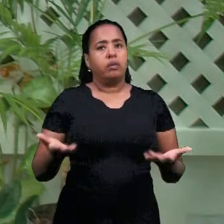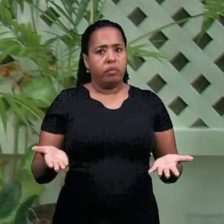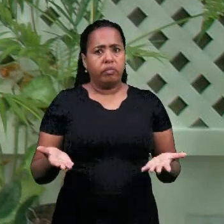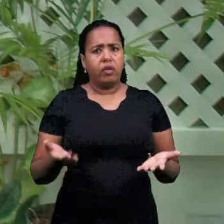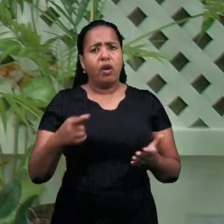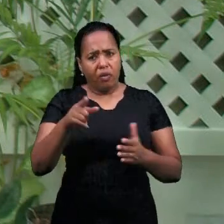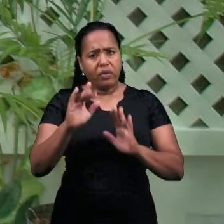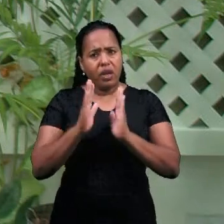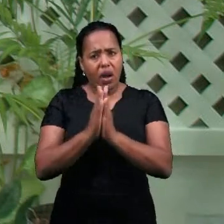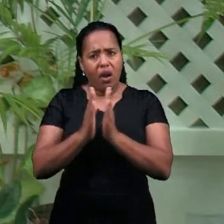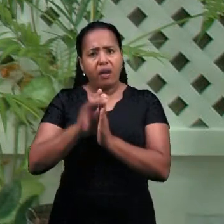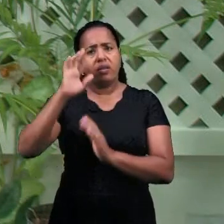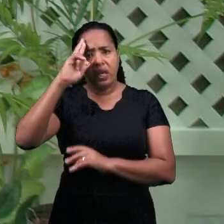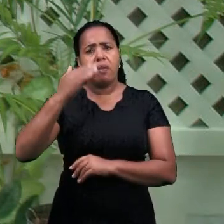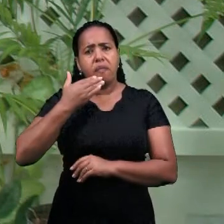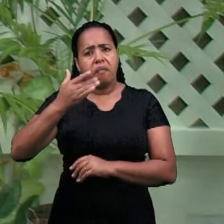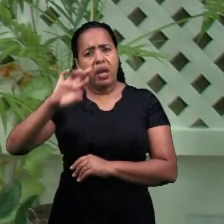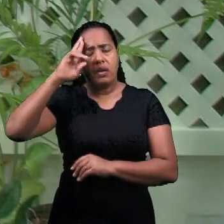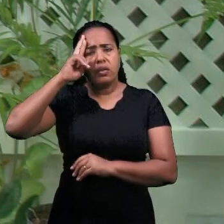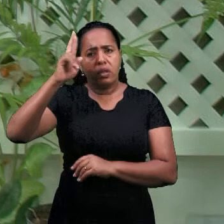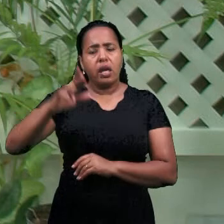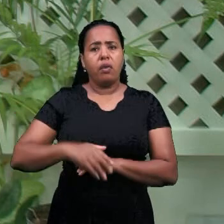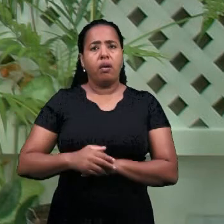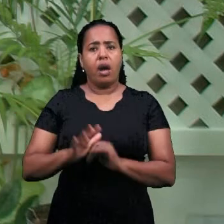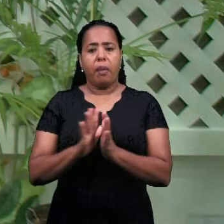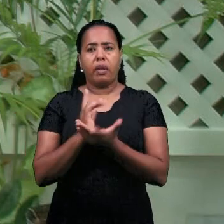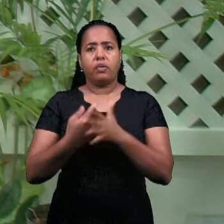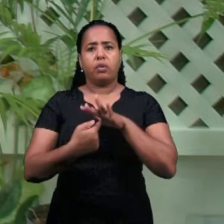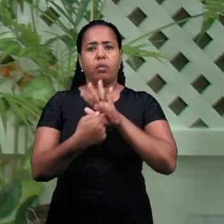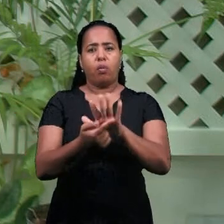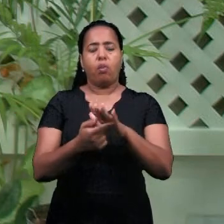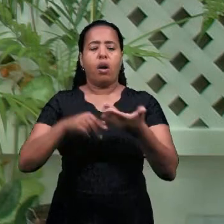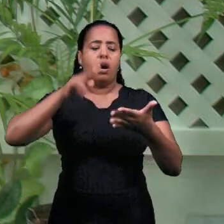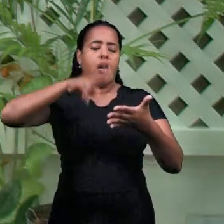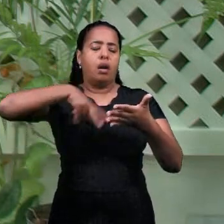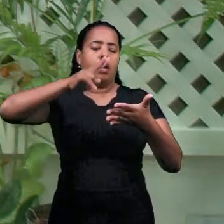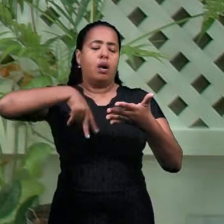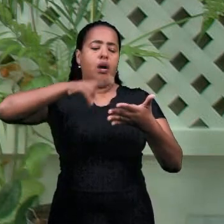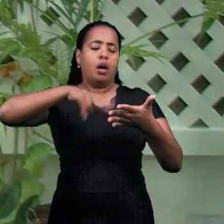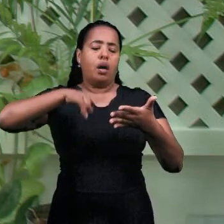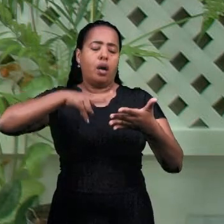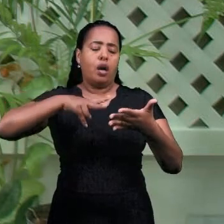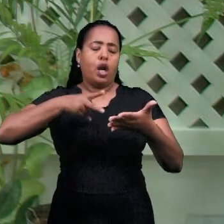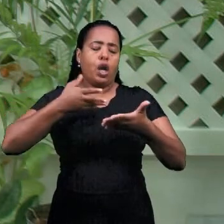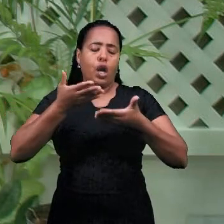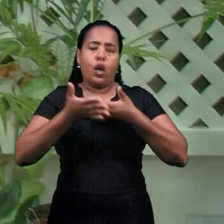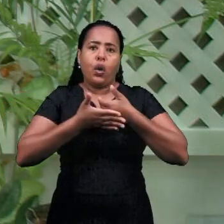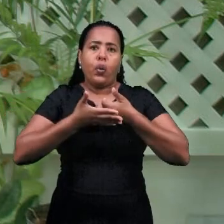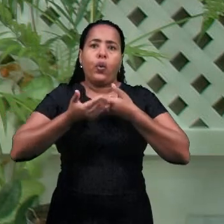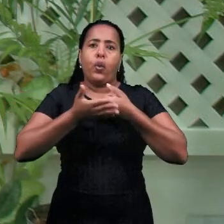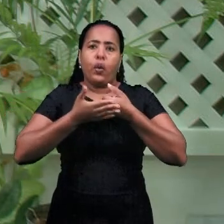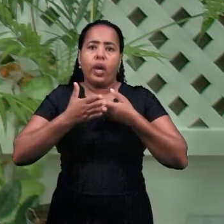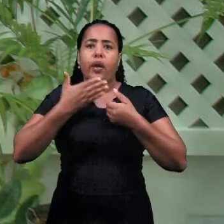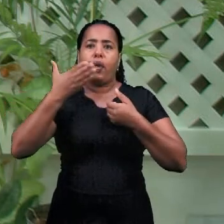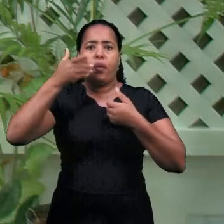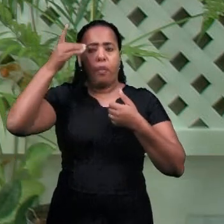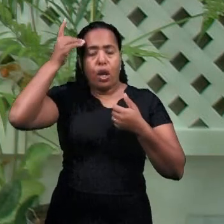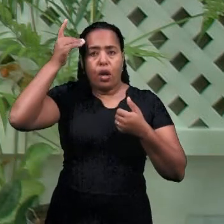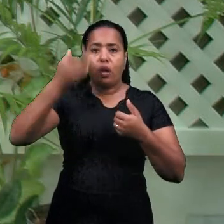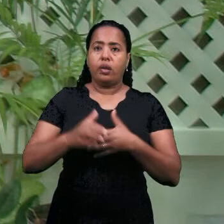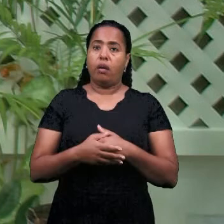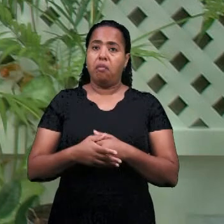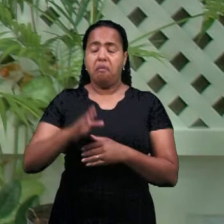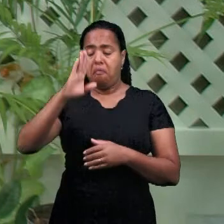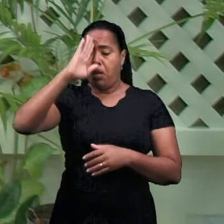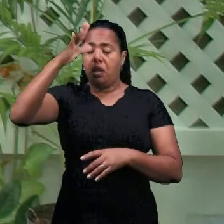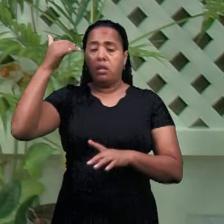frère, cherchez le Seigneur, la parole du Seigneur dit, cherchez avec zèle les meilleurs dons, principalement celui de prophétiser. Tu as